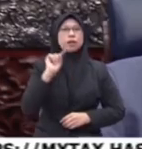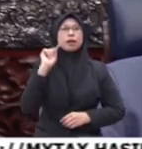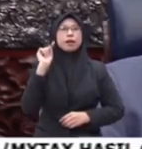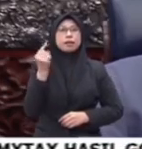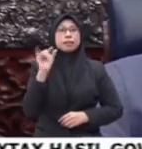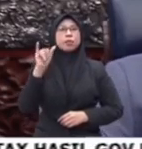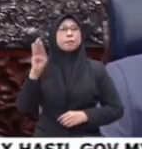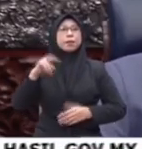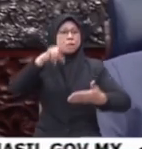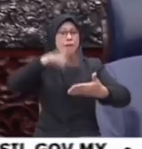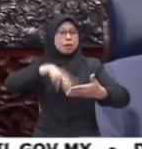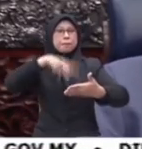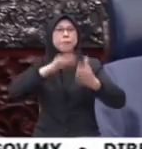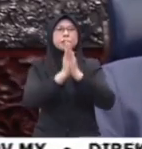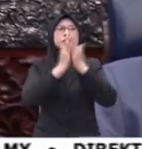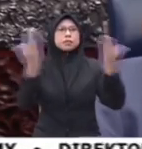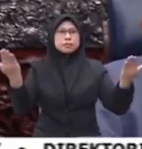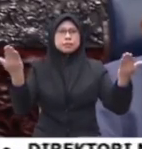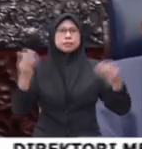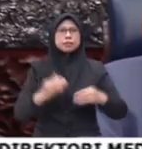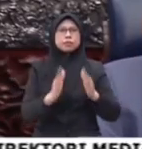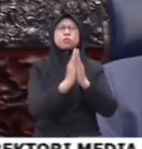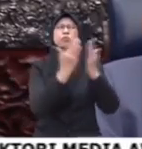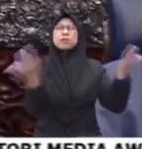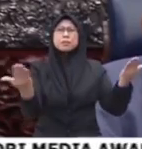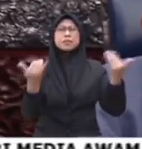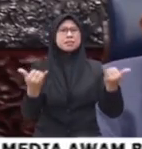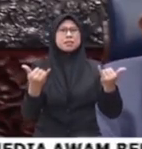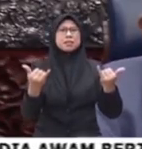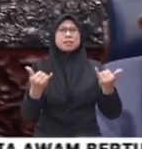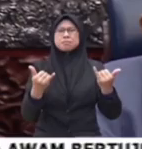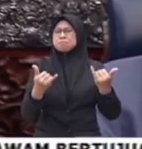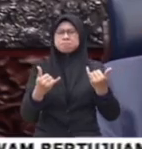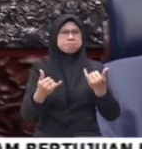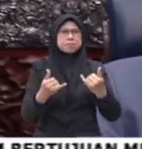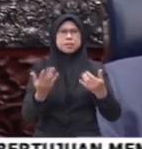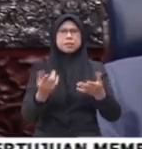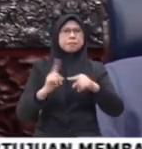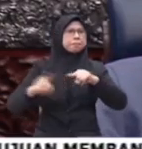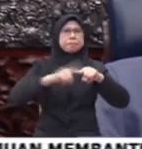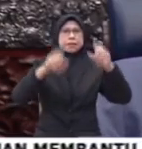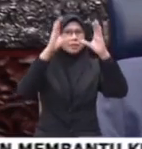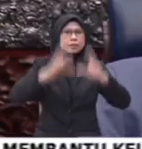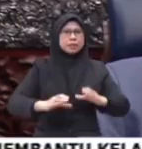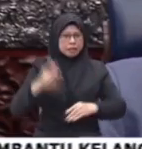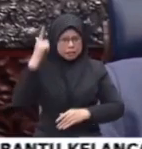Yang Berhormat baca surat khabar. Surat khabar bukan sekarang ini pun macam-macam cara yang diputuh